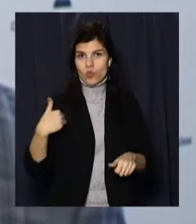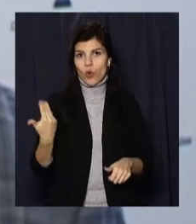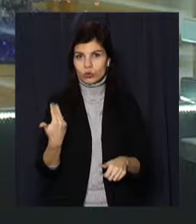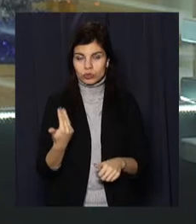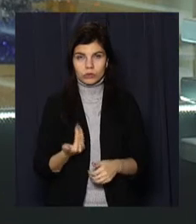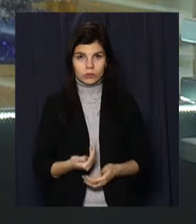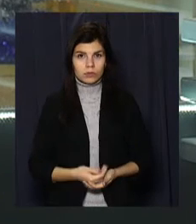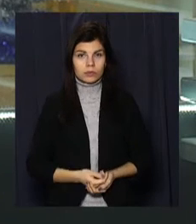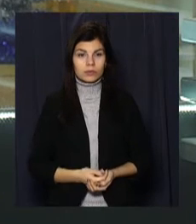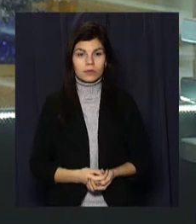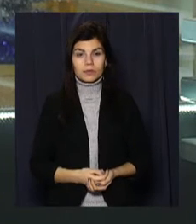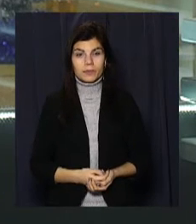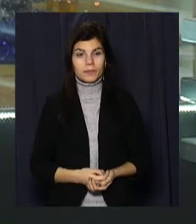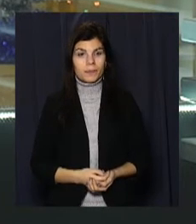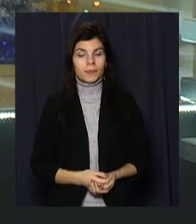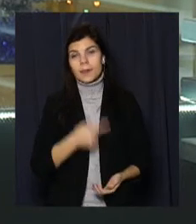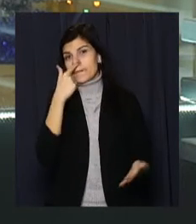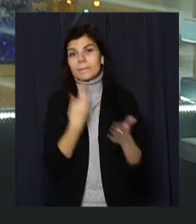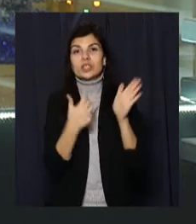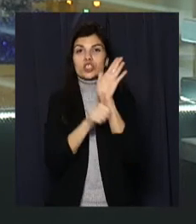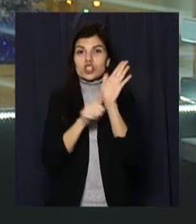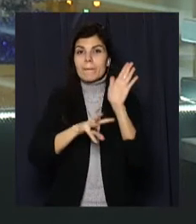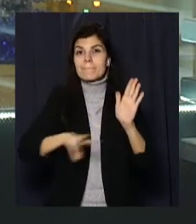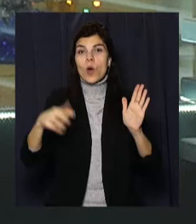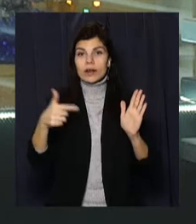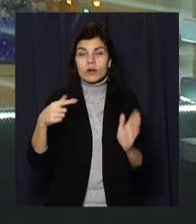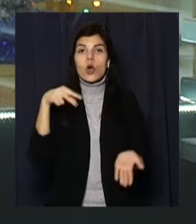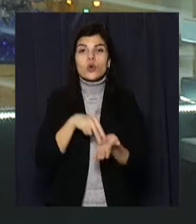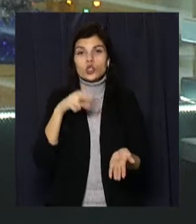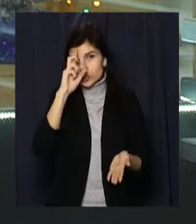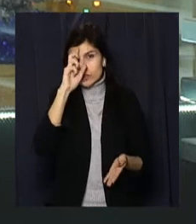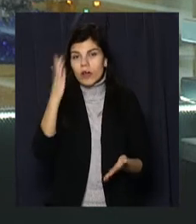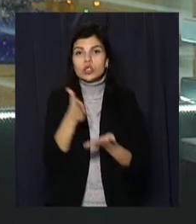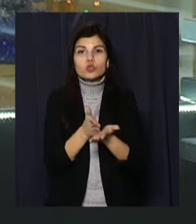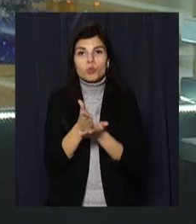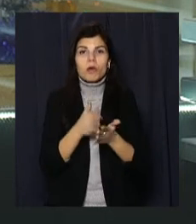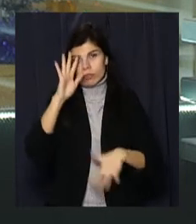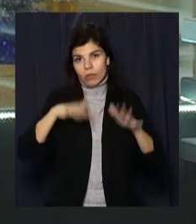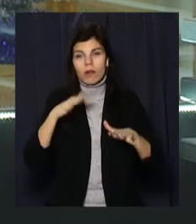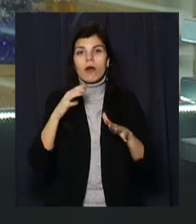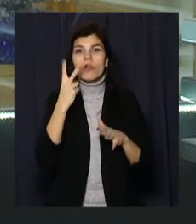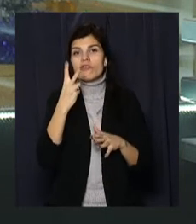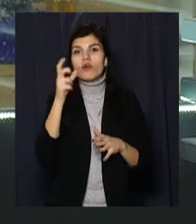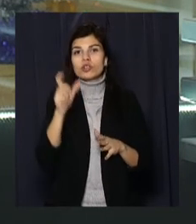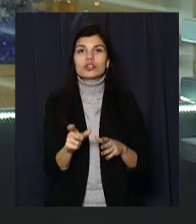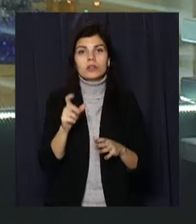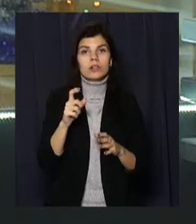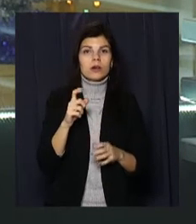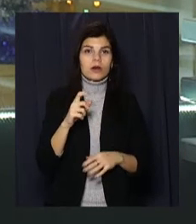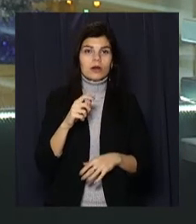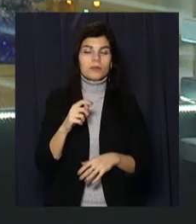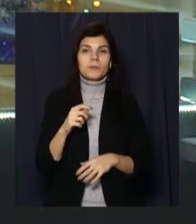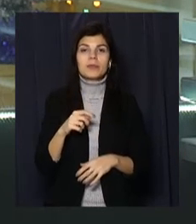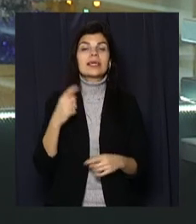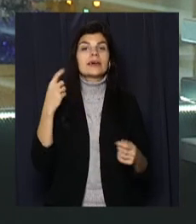України». Практично 60 мільйонів гривень коштувала державі службова недбалість двох митників Дніпропетровщини.